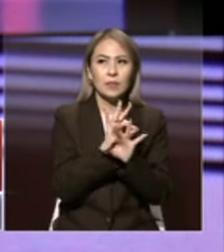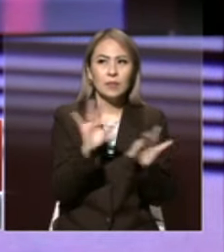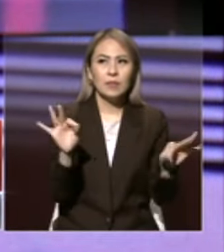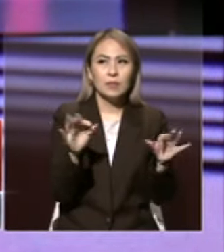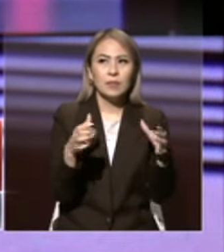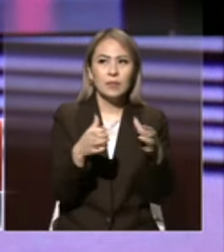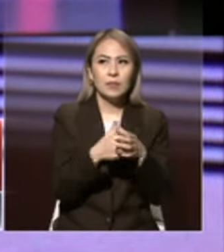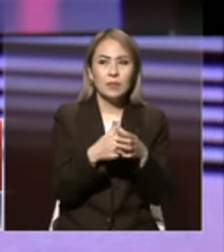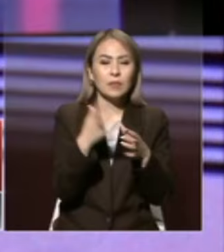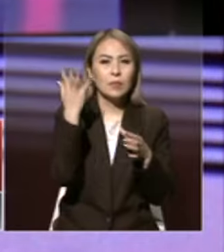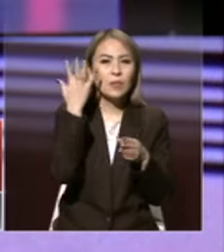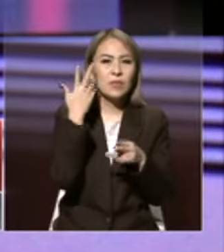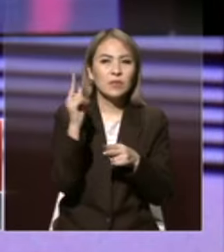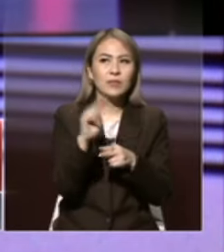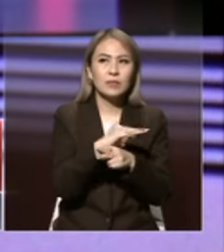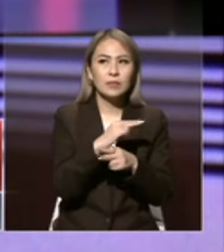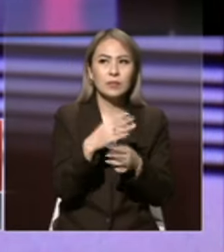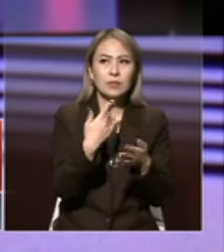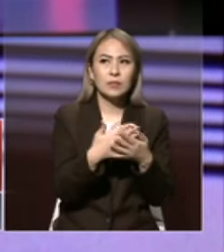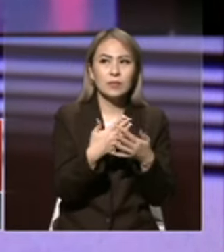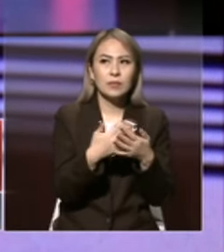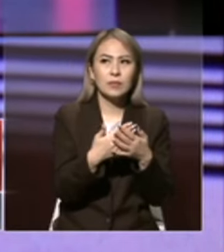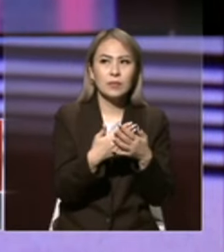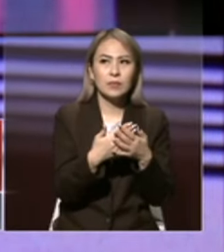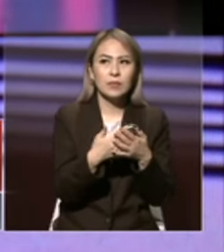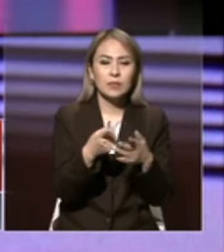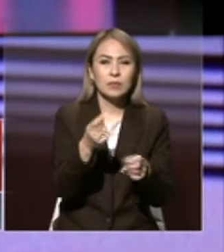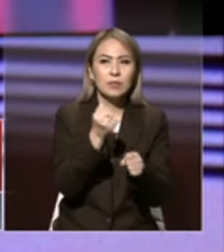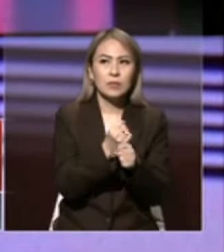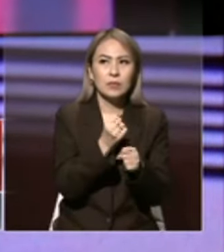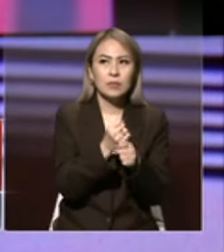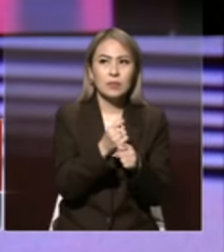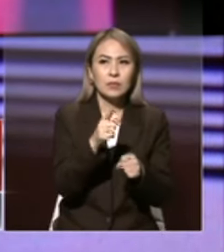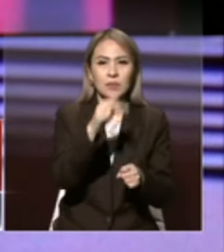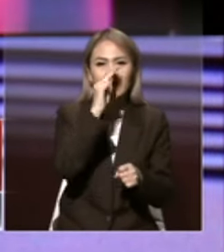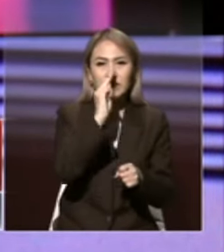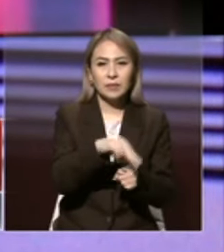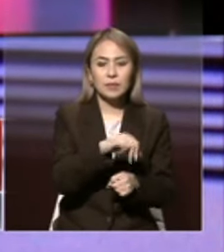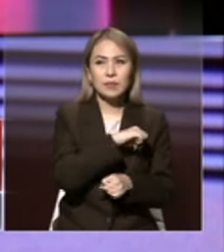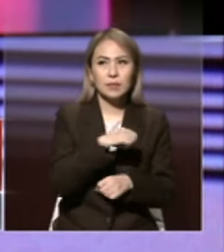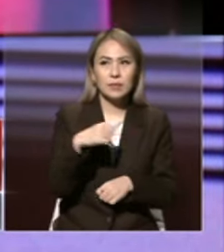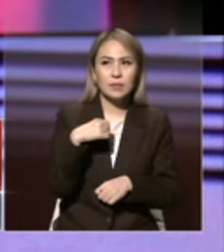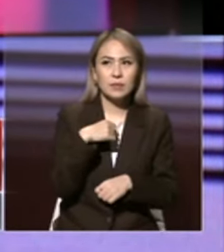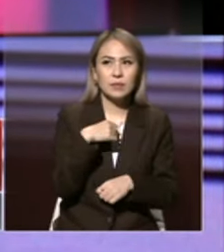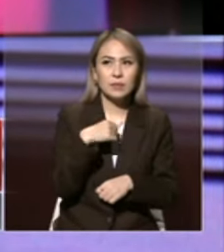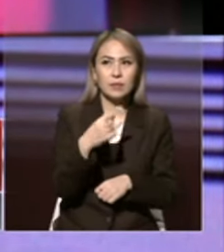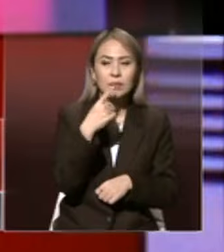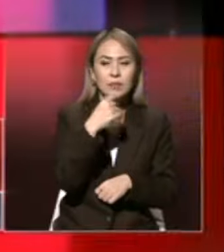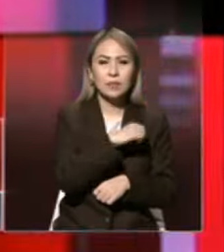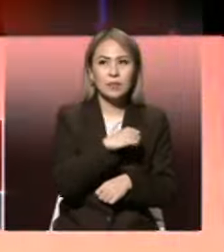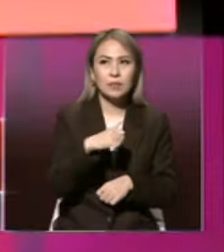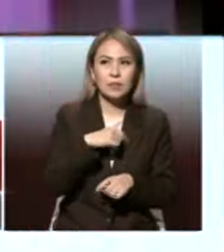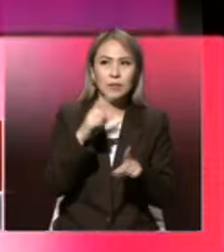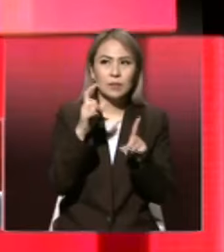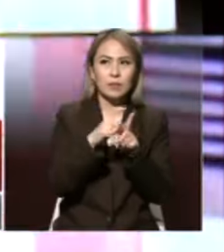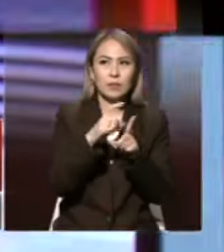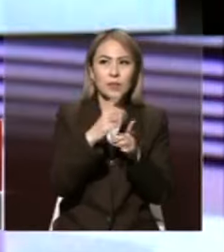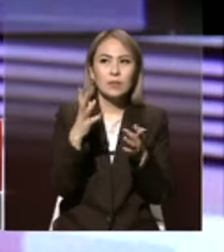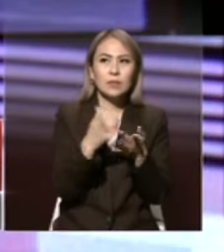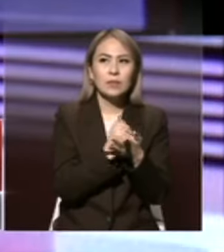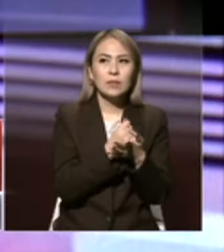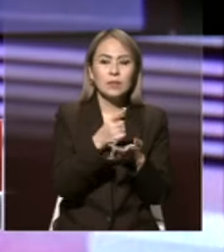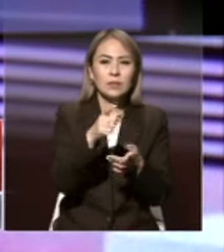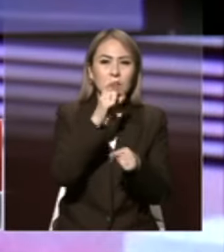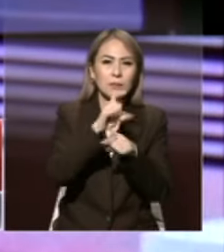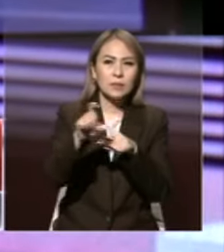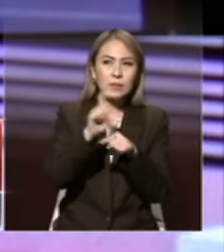Бірақ тәрбие кезінде біз қалай тәрбиелейміз? Егер де ол бір нәрсе жасаса, онда өзі кінәлі. Тілінен тапқан ғой, сөзінен тапқан. Өзі